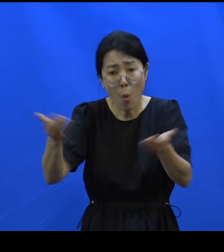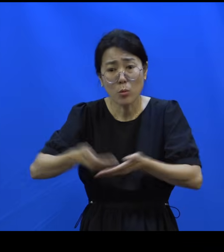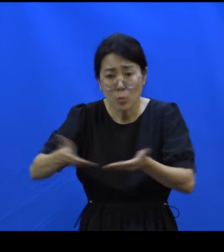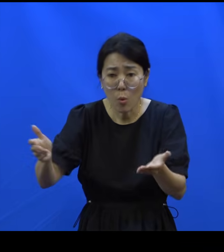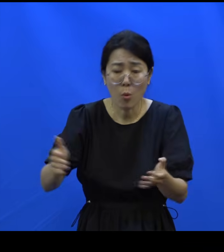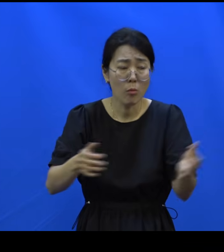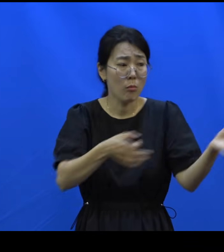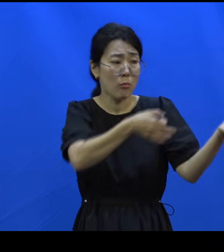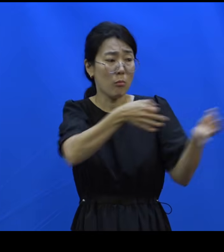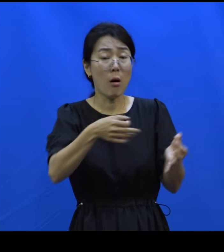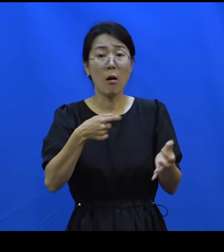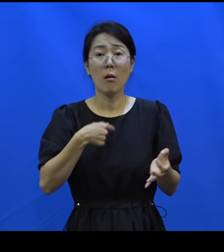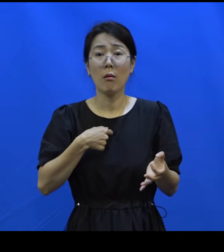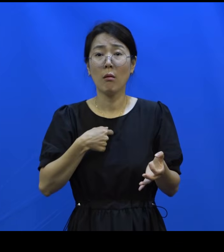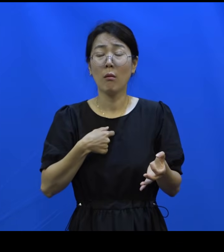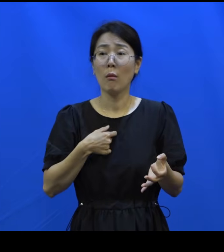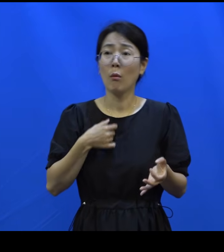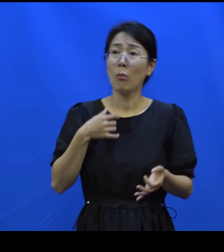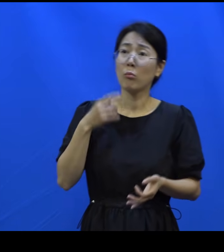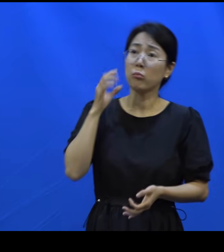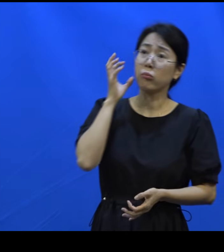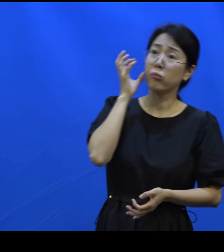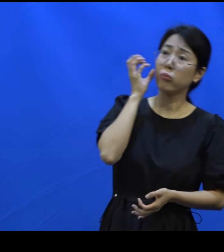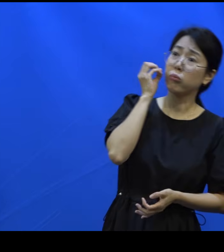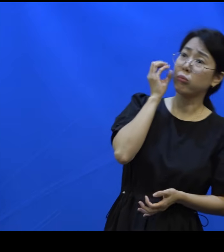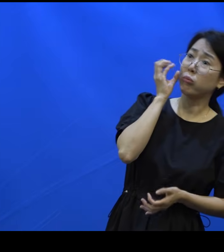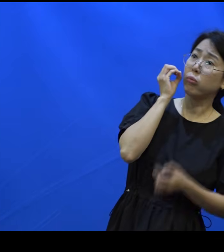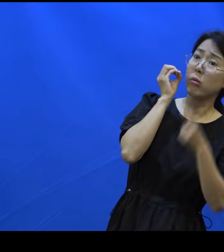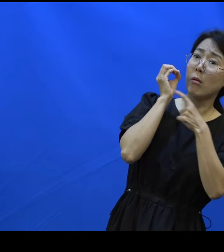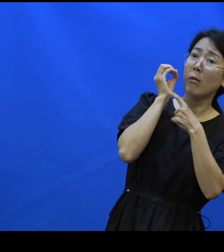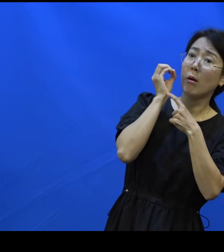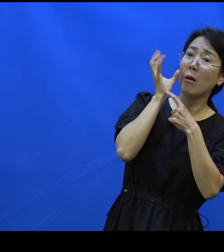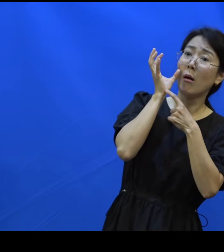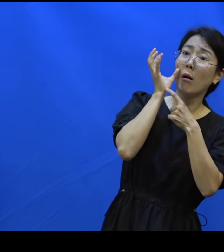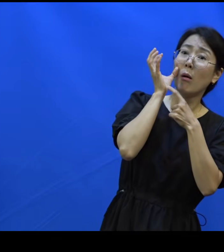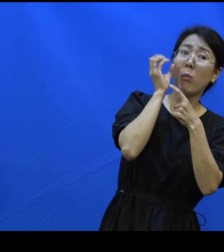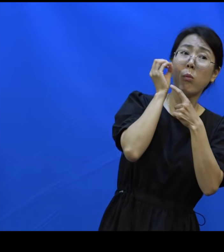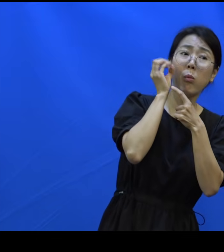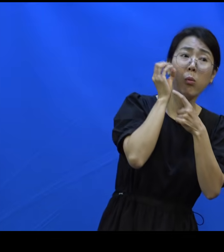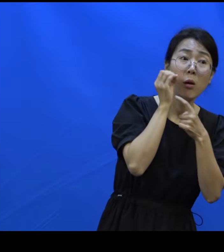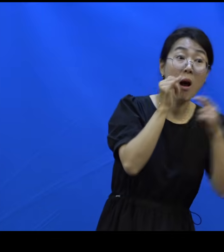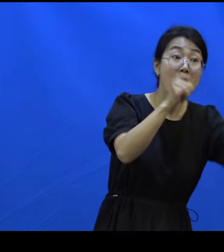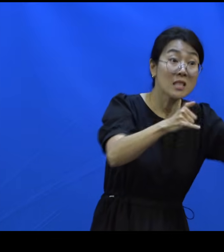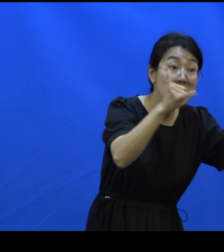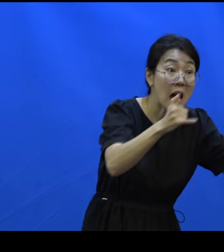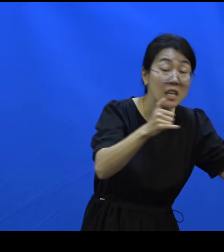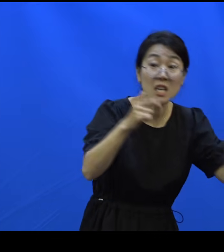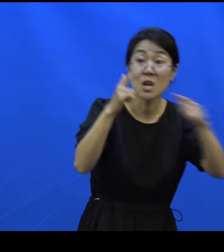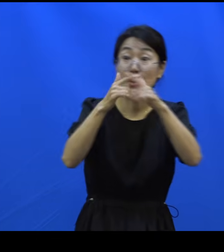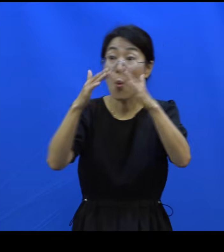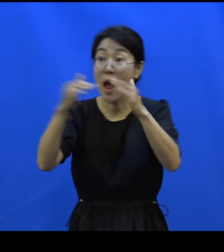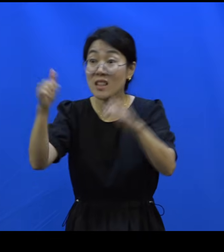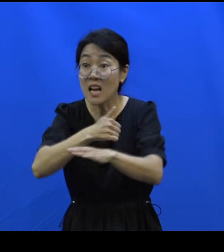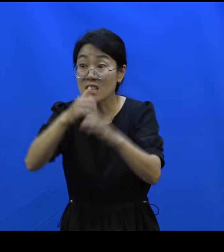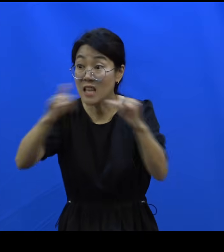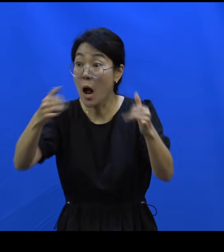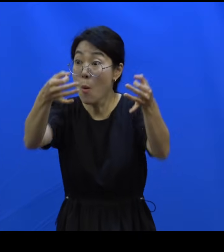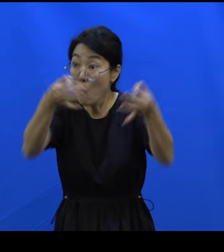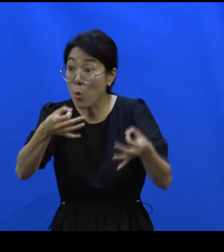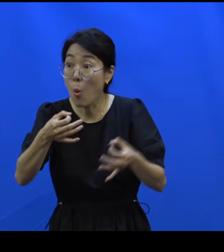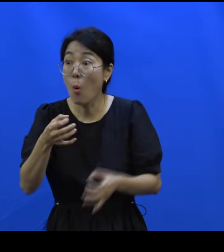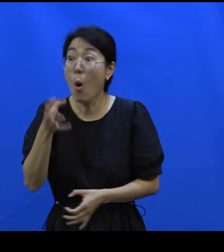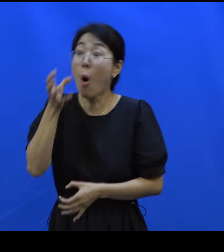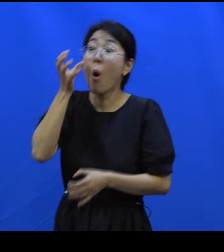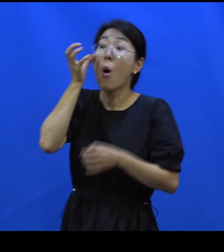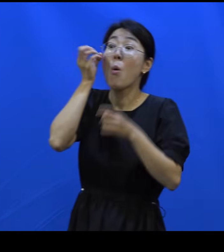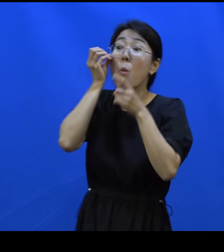순간에 사람들에게 도전이 되는 거예요. 이 다름, 그것이 빛이 되는 거예요. 어둠의 빛이 되고 그 빛은 작아도 강력해지는. 그래서